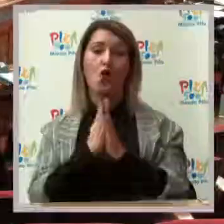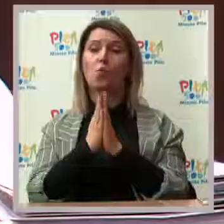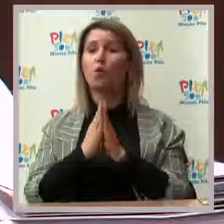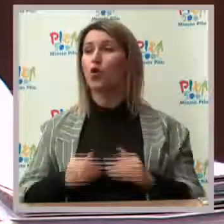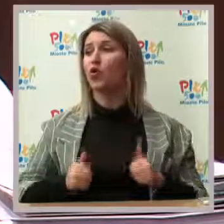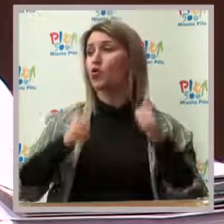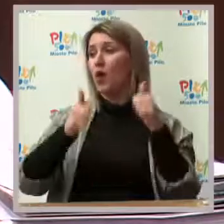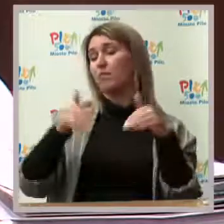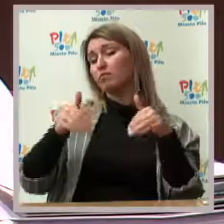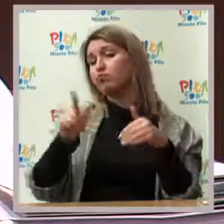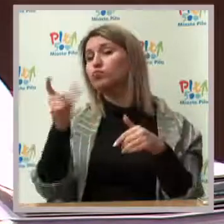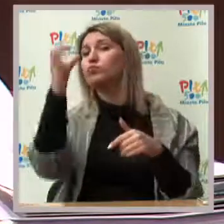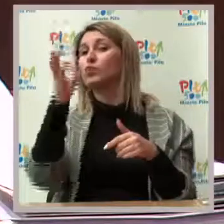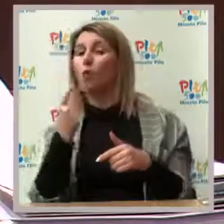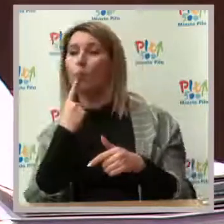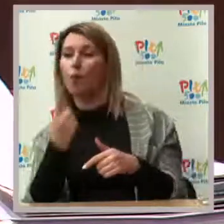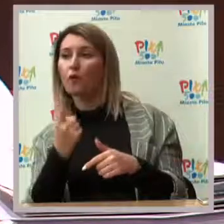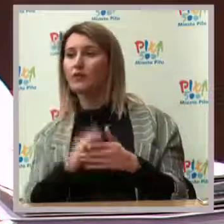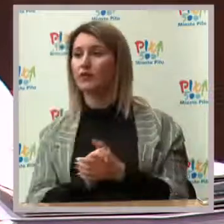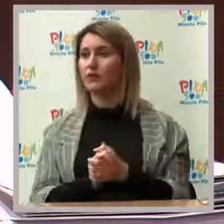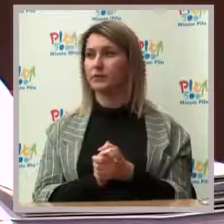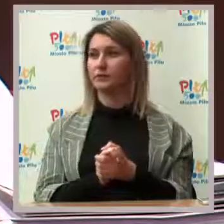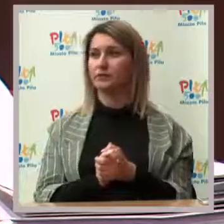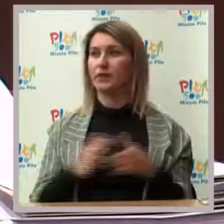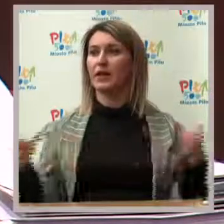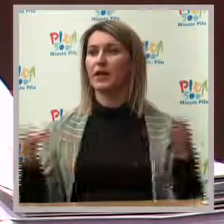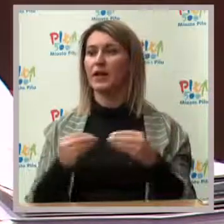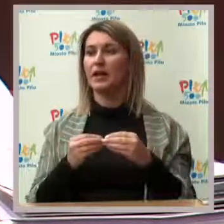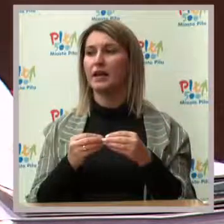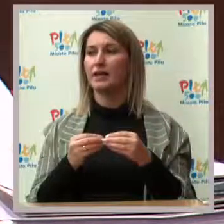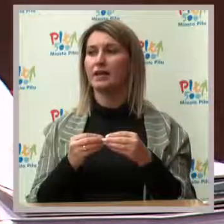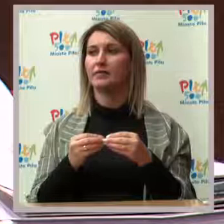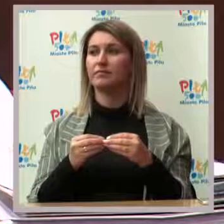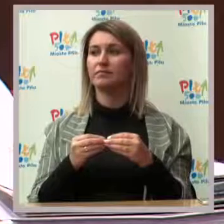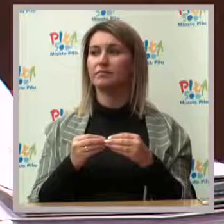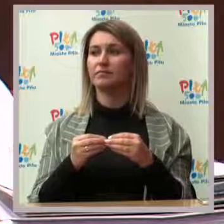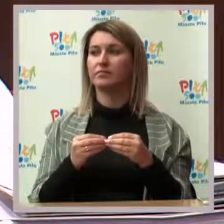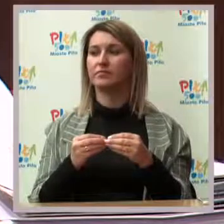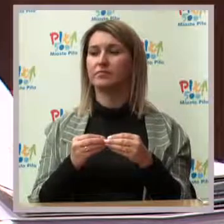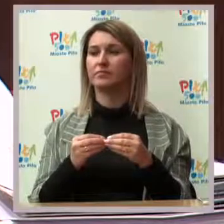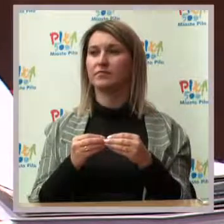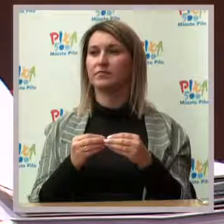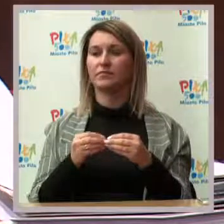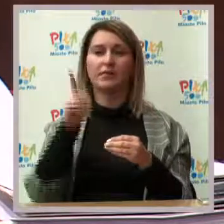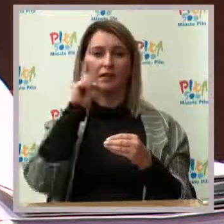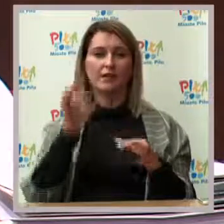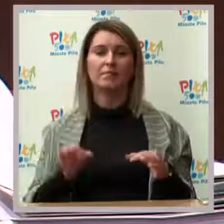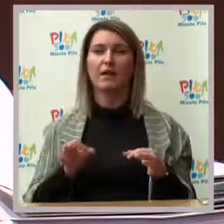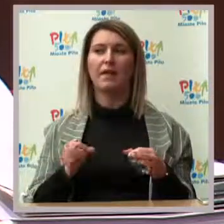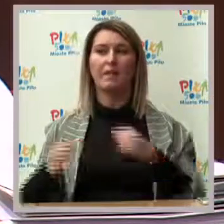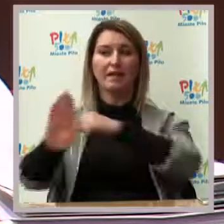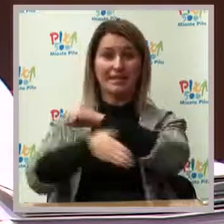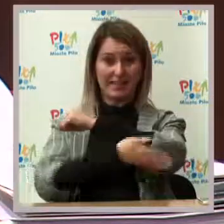Bardzo proszę. Wraz towarzyszy panu Czesławowi Pachowiczowi dr Ignacy Krzewiński,